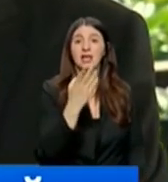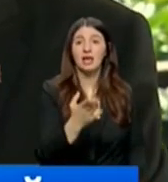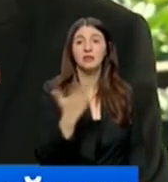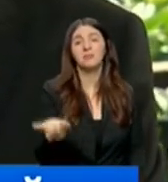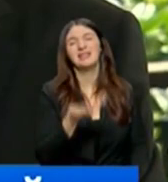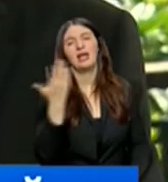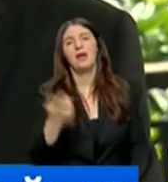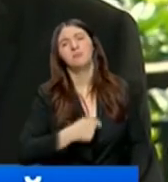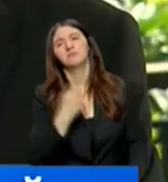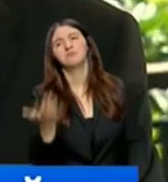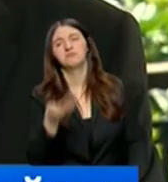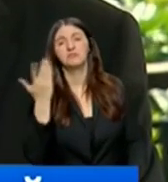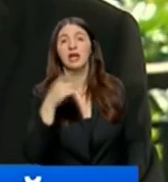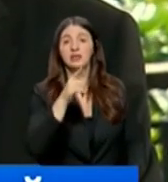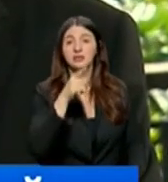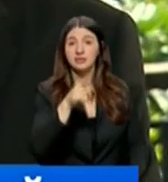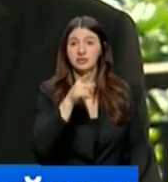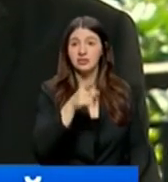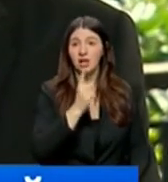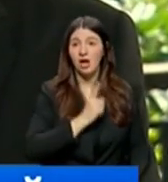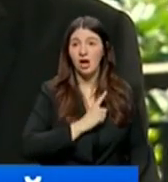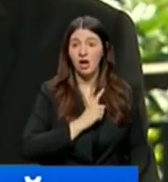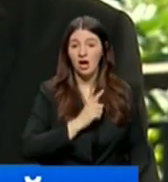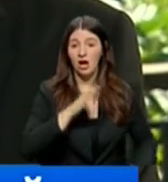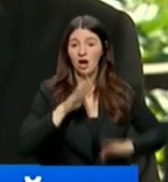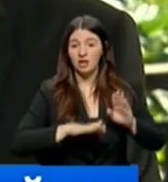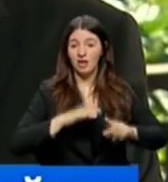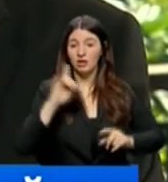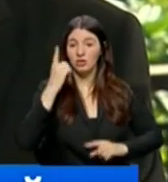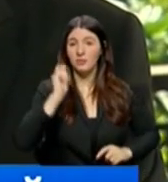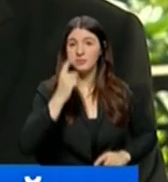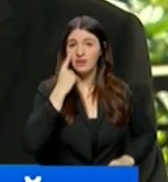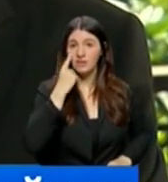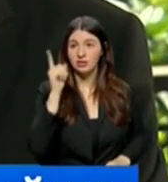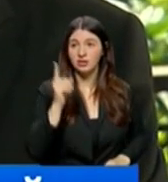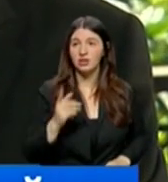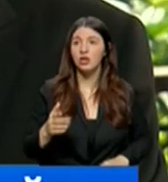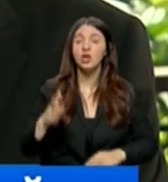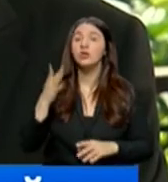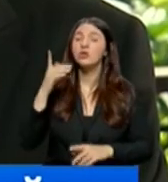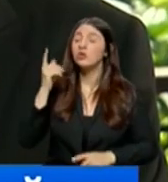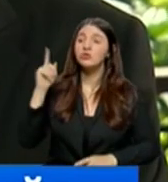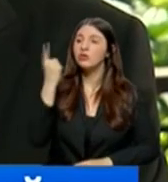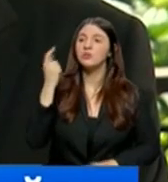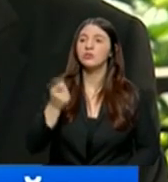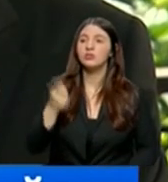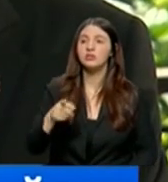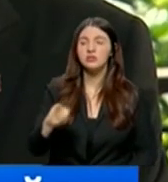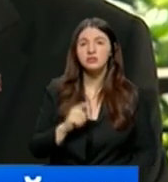farz-ı mal. Siz adaletli yönetir misiniz efendim devleti? Yönetmek zorundasınız.